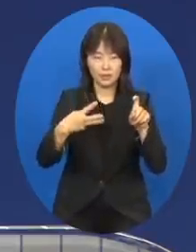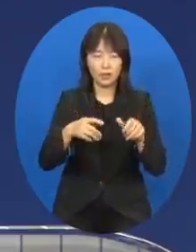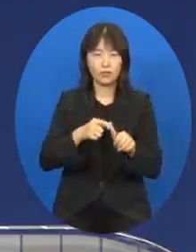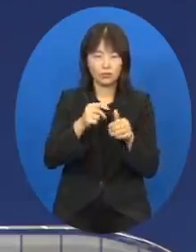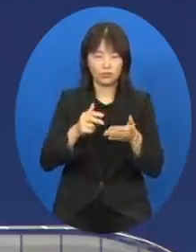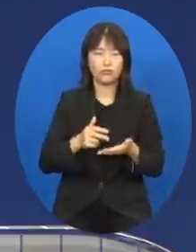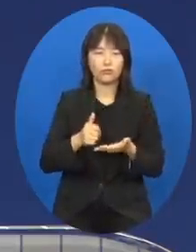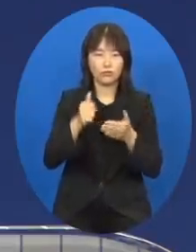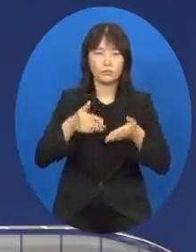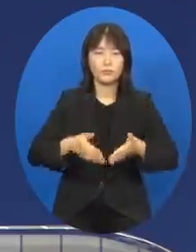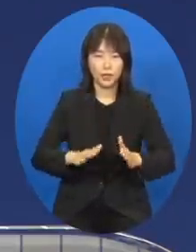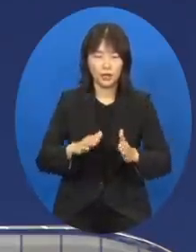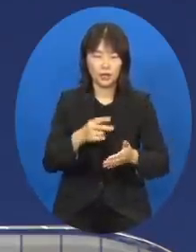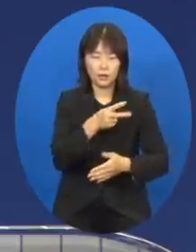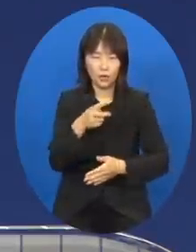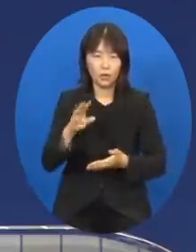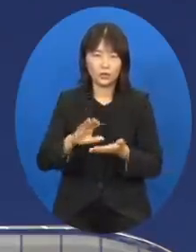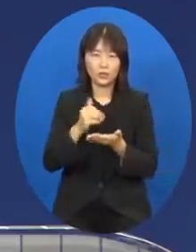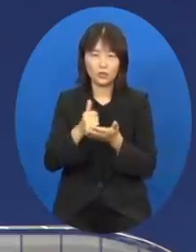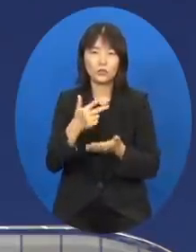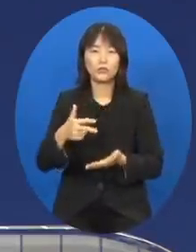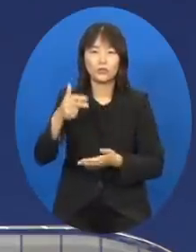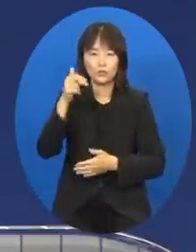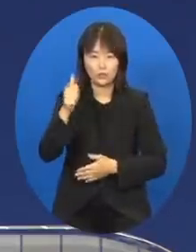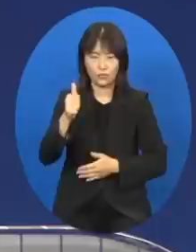나셨으니 곧 그리스도 주시니라.